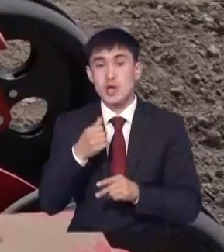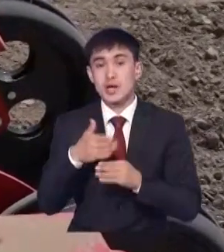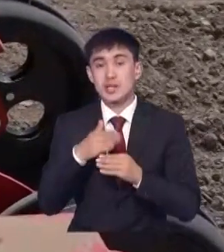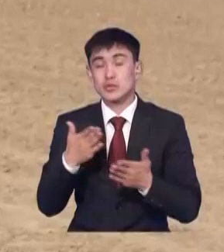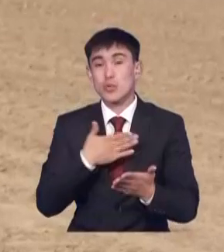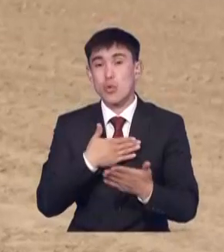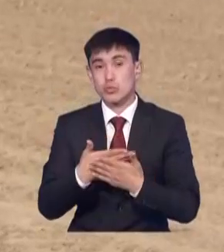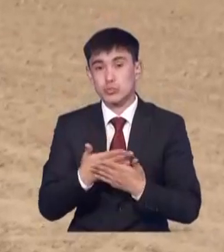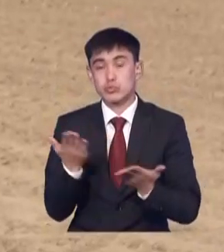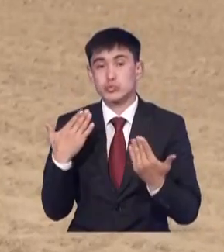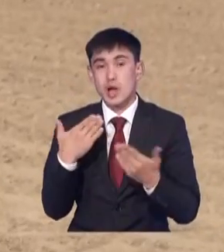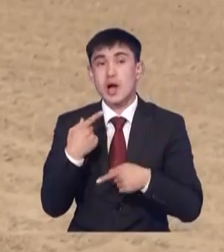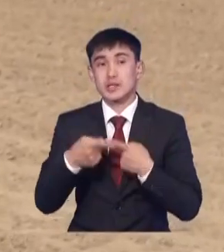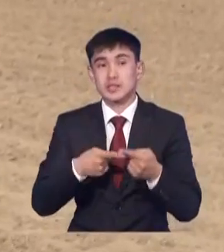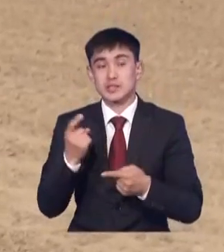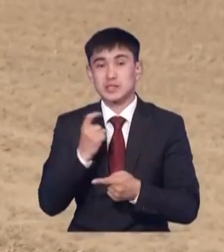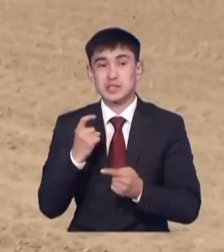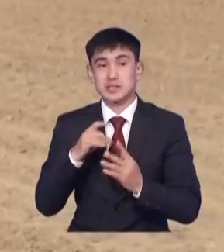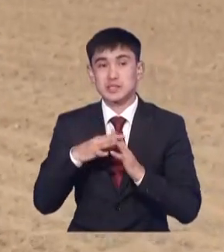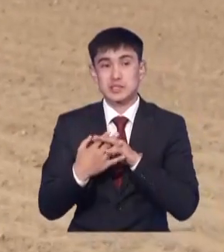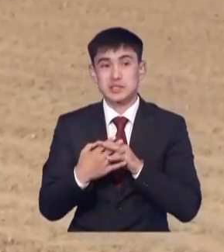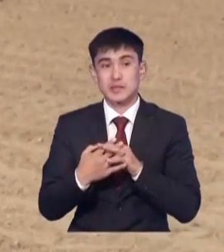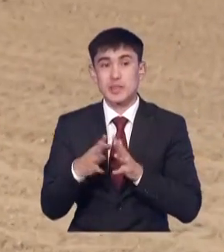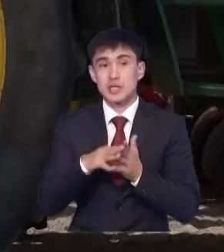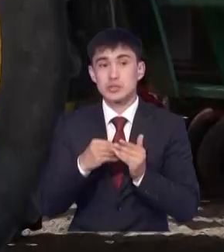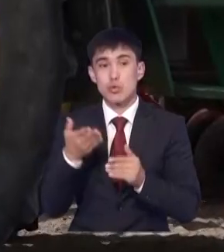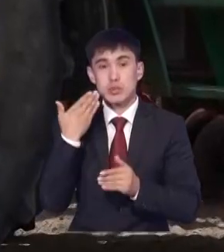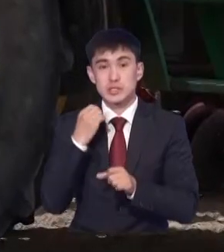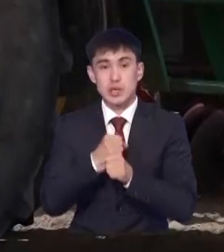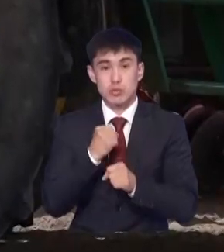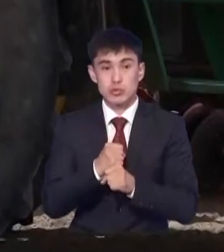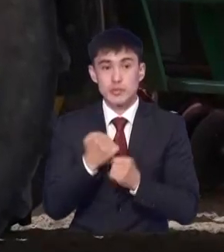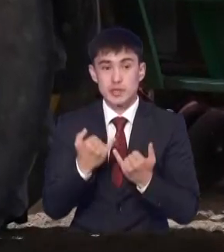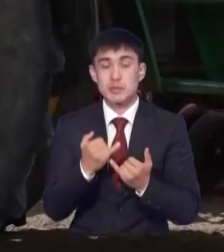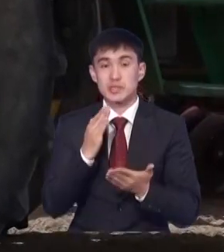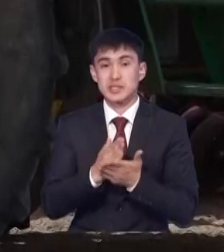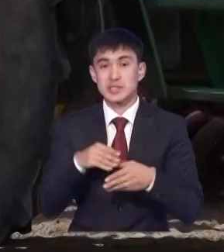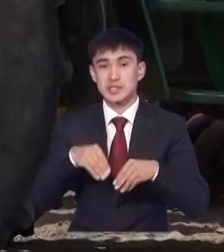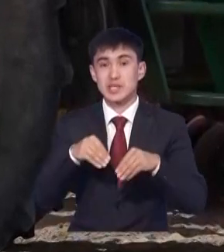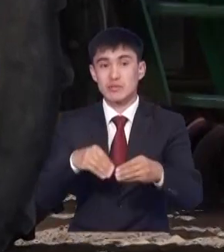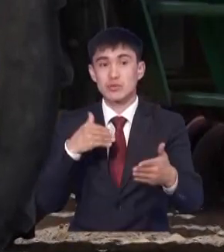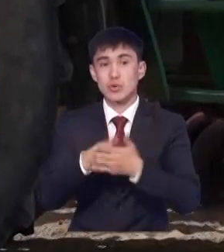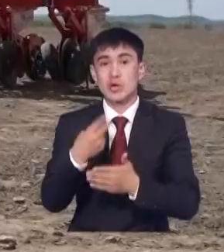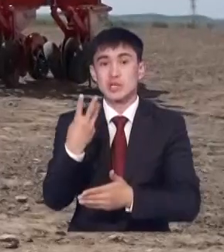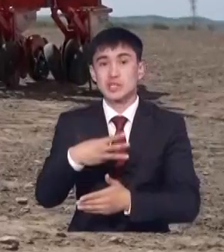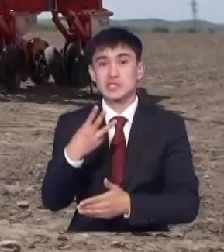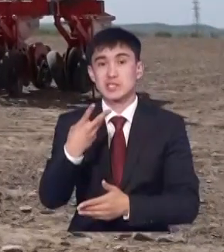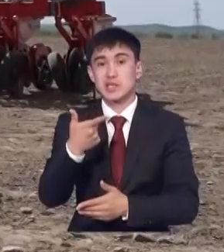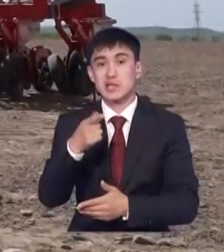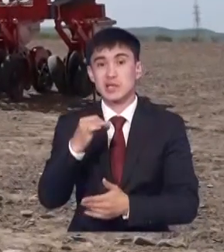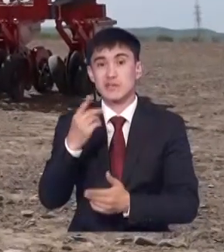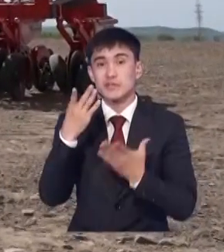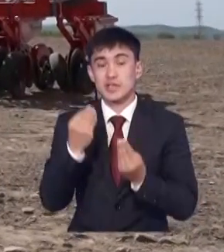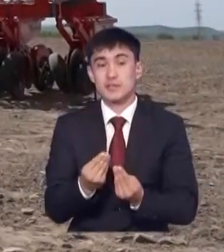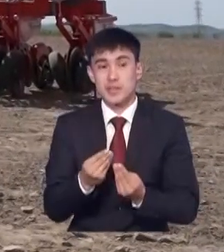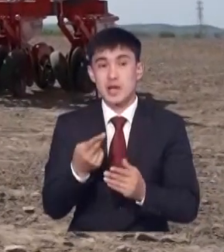кредитный отпуск. По словам крестьян, современная сельхозтехника значительно упростила работу. Теперь здесь засеивают до 30 гектаров в день. Данный